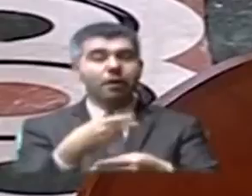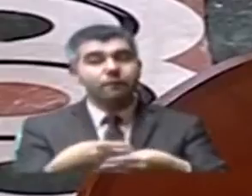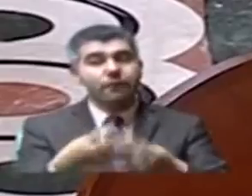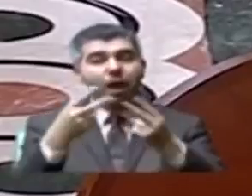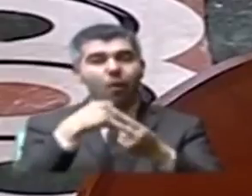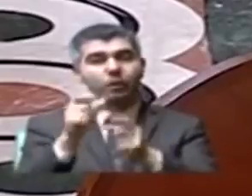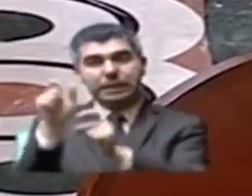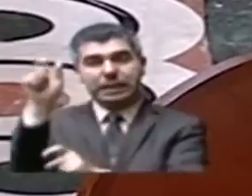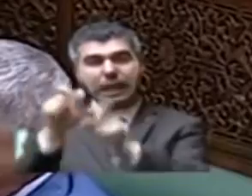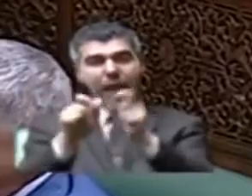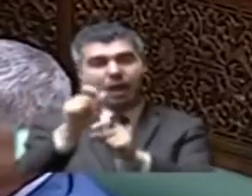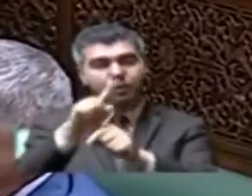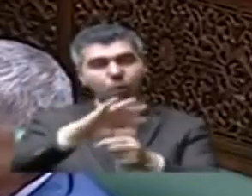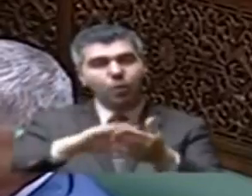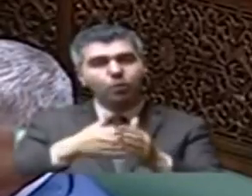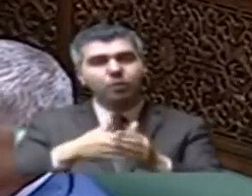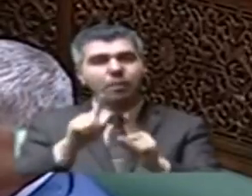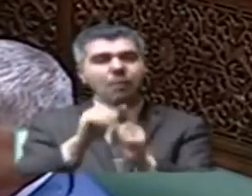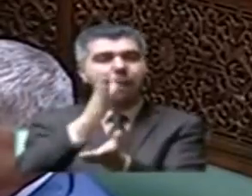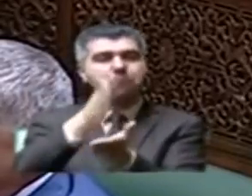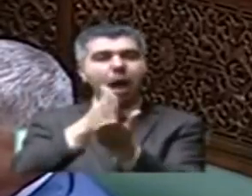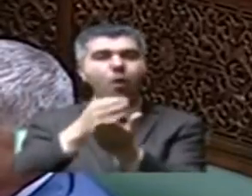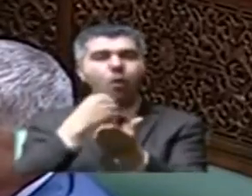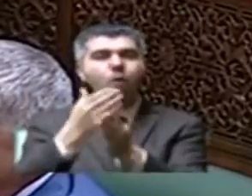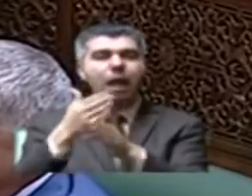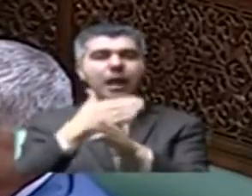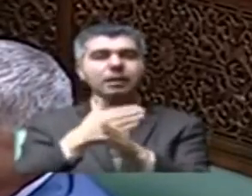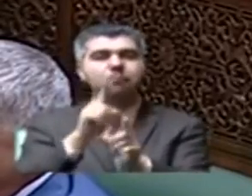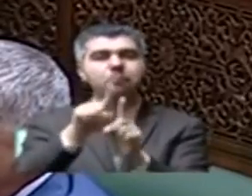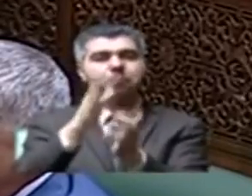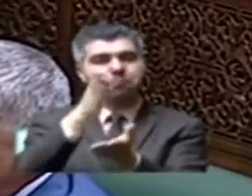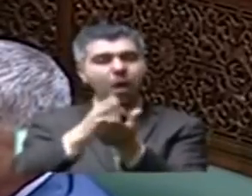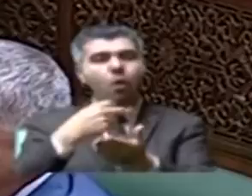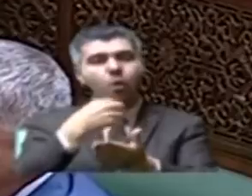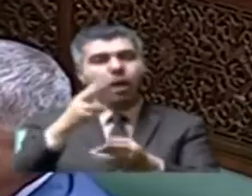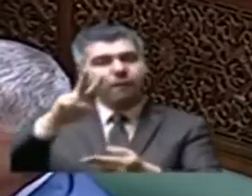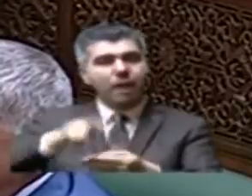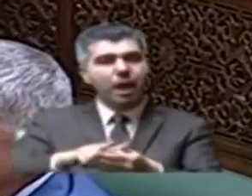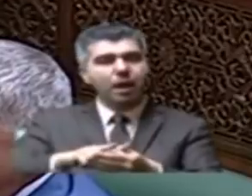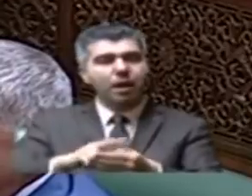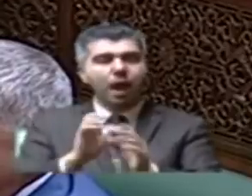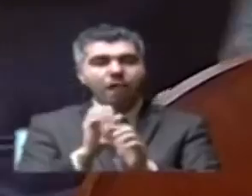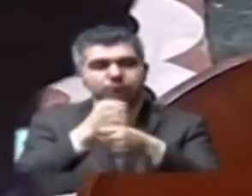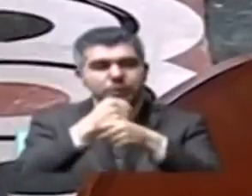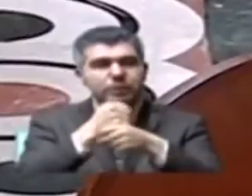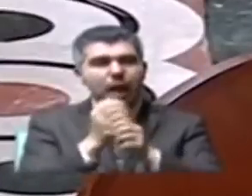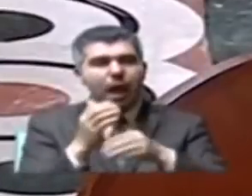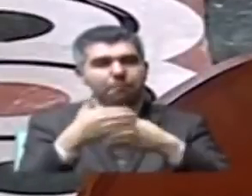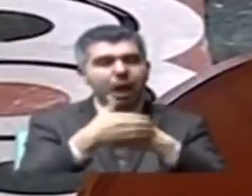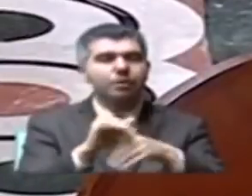المواطنين وعارفين الناس الصراحه ديالنا. تنقول لهم المعقول وتنقولوا ها اللي كاين ما تنخبيوش على الناس.